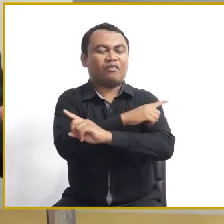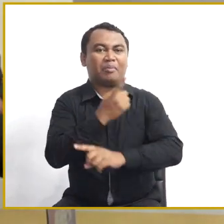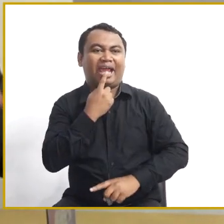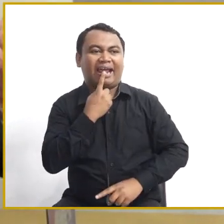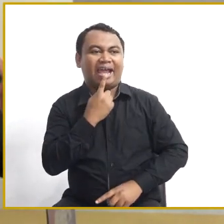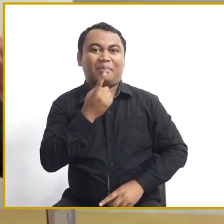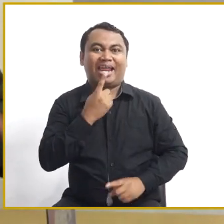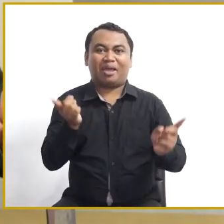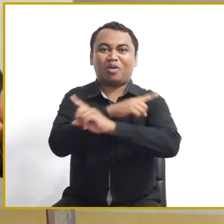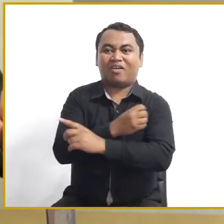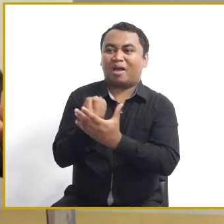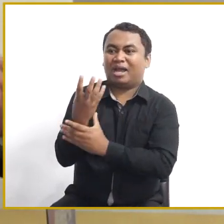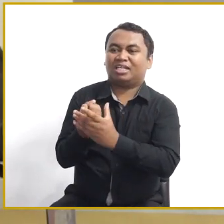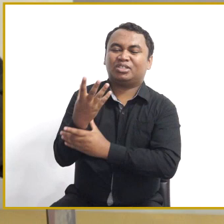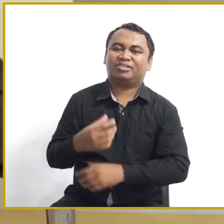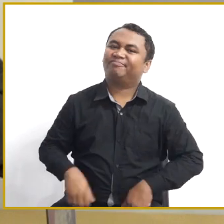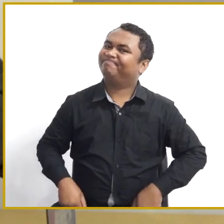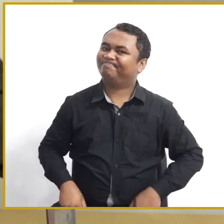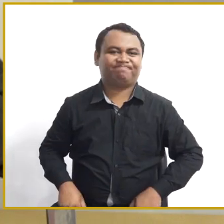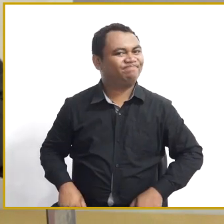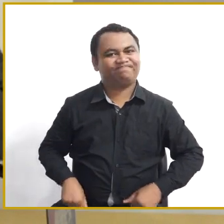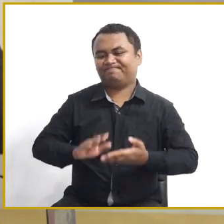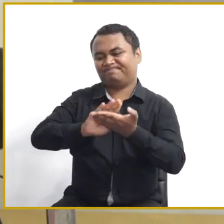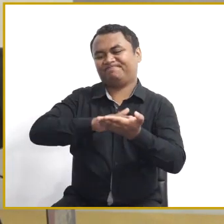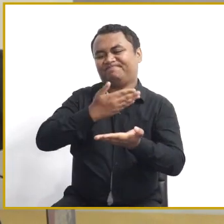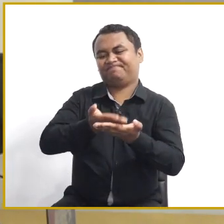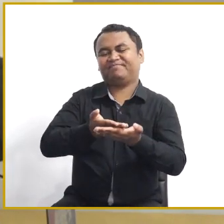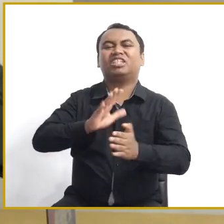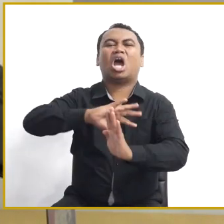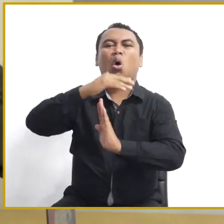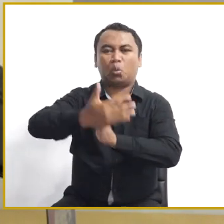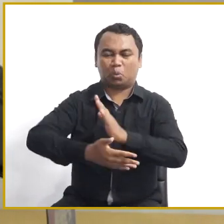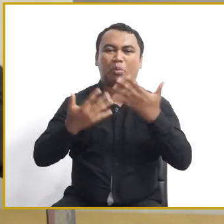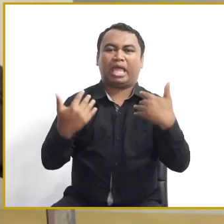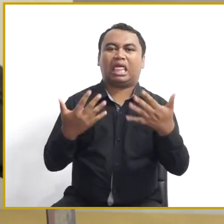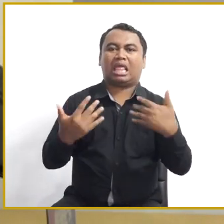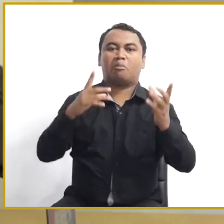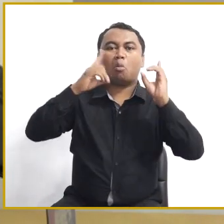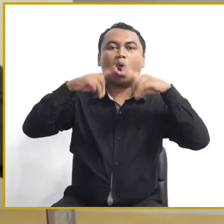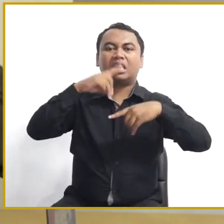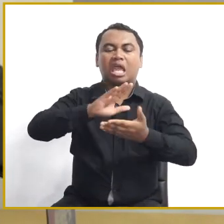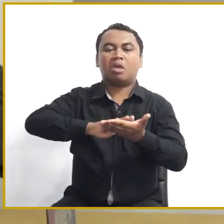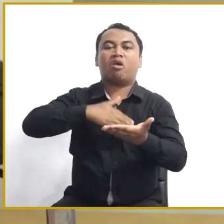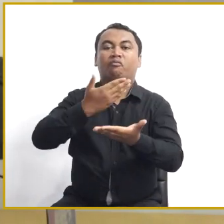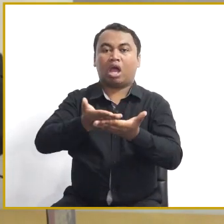hitako izay marina sy diso amin'izany. Fa amiko a, zay rehetra